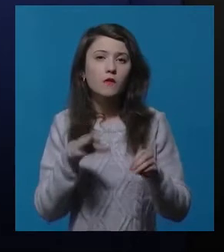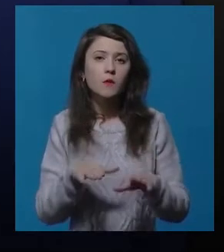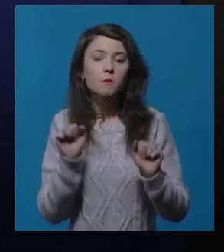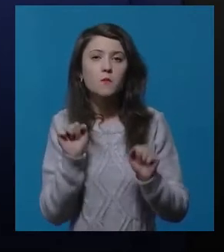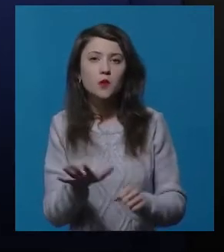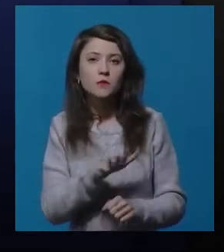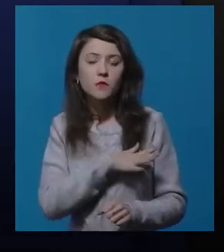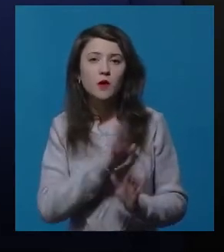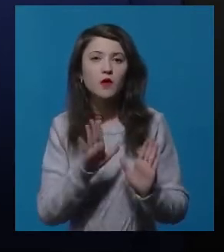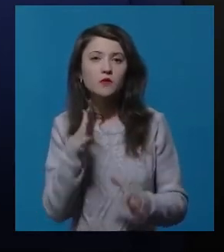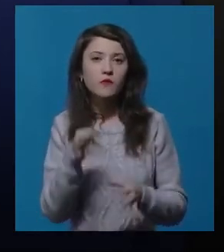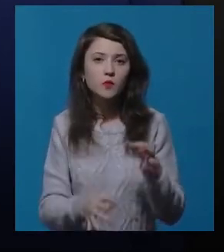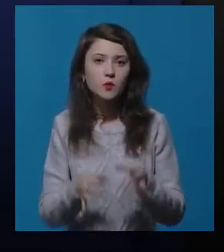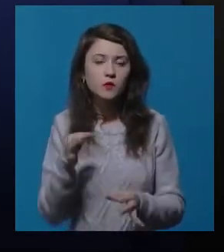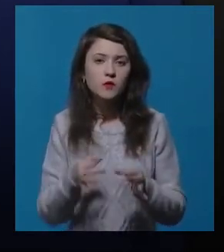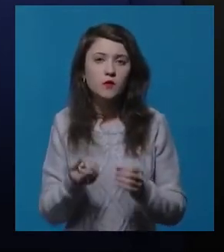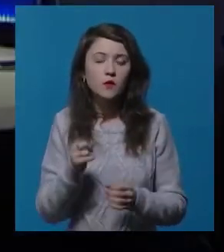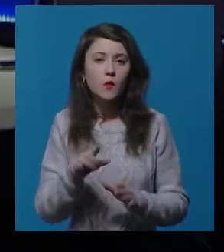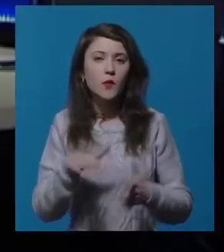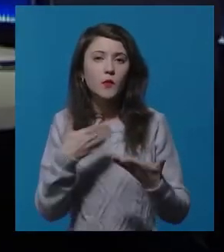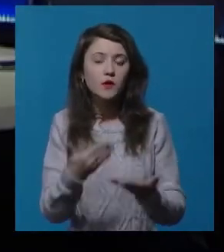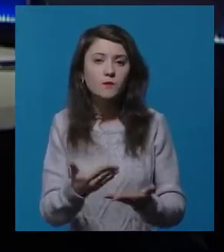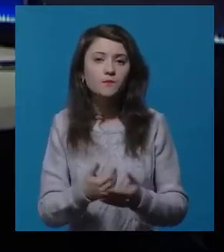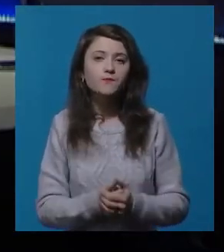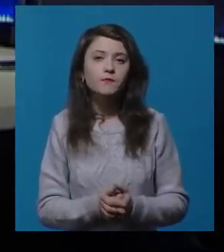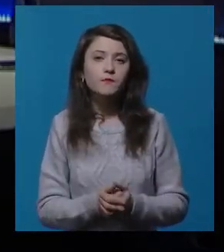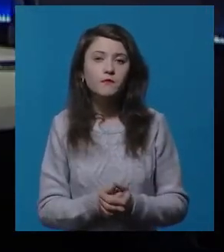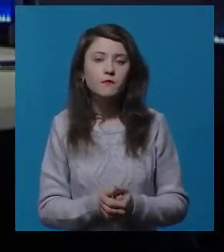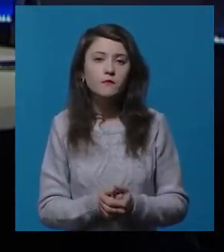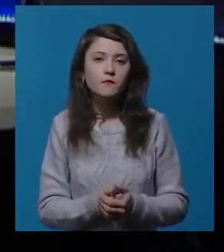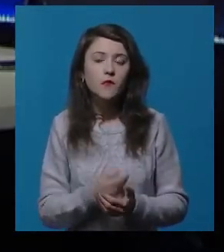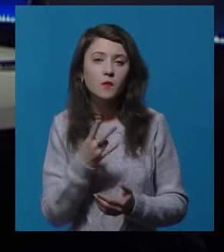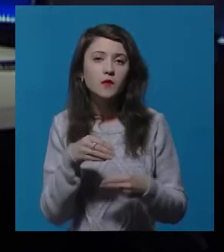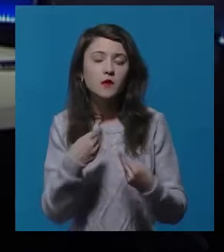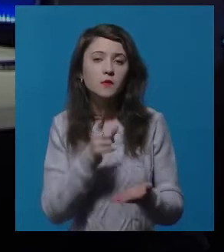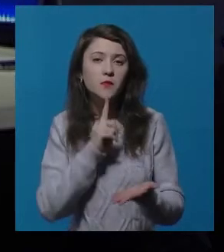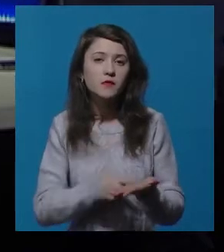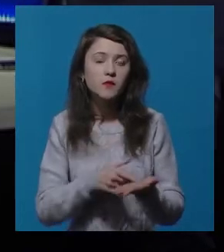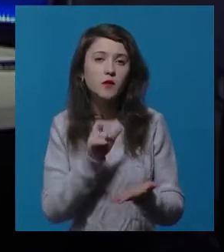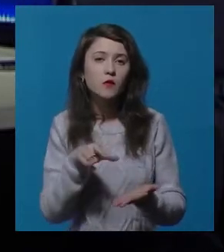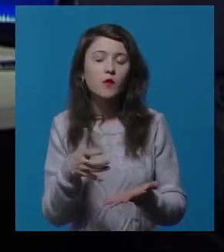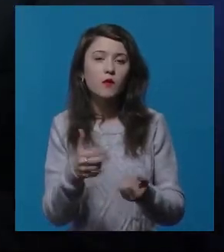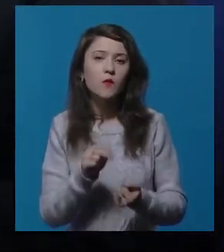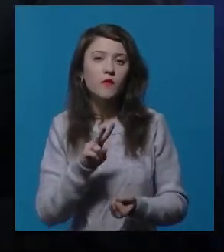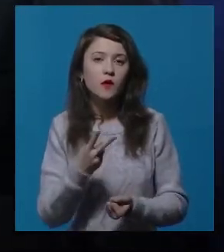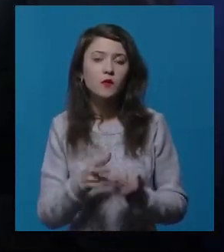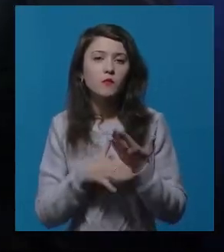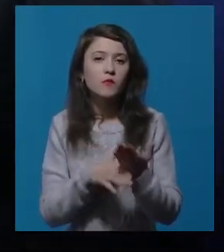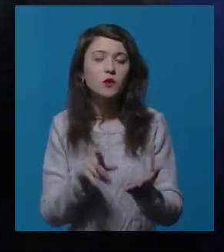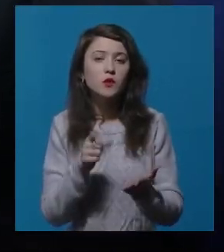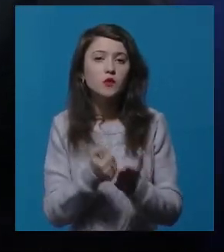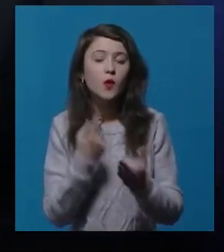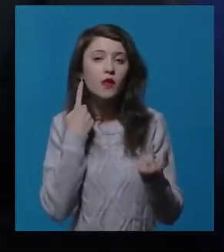вирішено лише в судовому порядку. Mm-hmm. Тоді пропонується подати відповідне підтвердження, і людина отримує вторинну праву допомогу. Тоді ж та щодо інформування